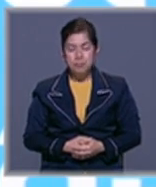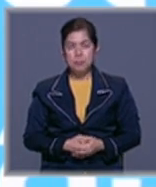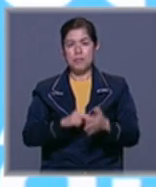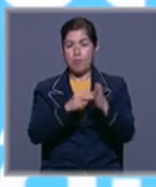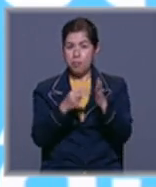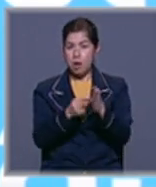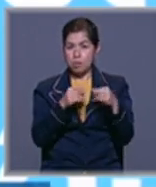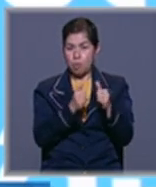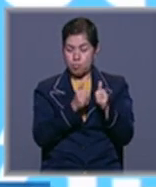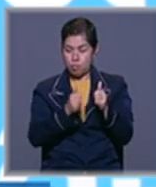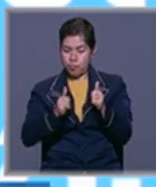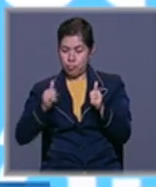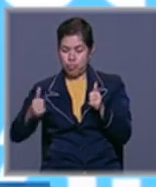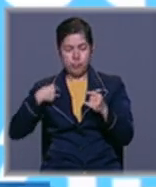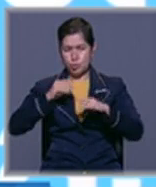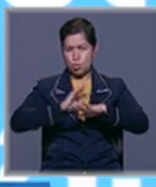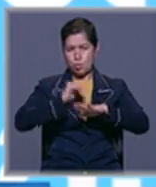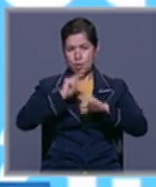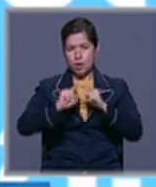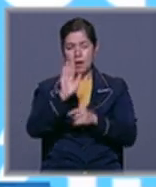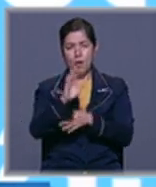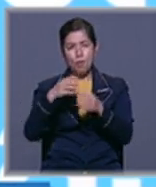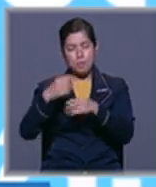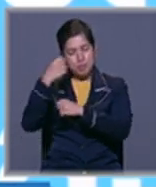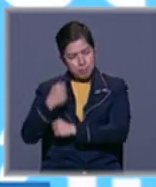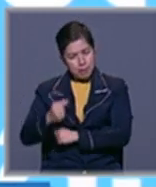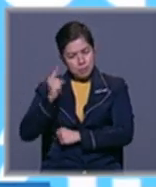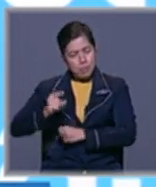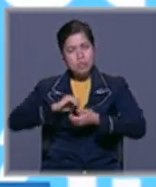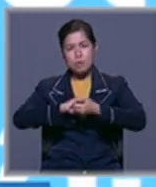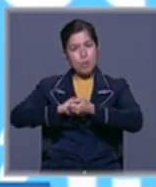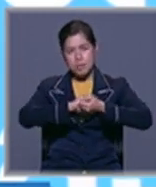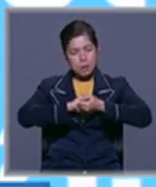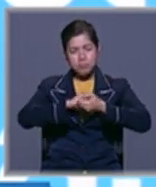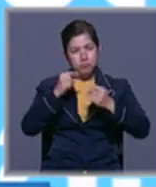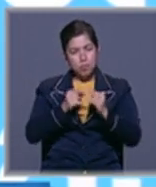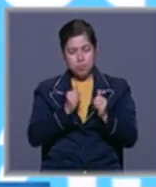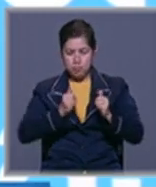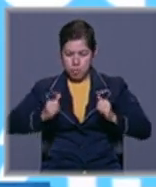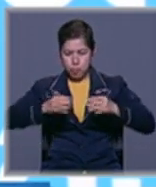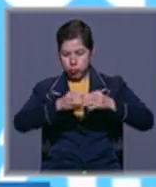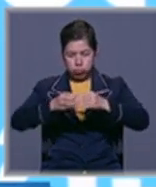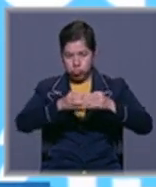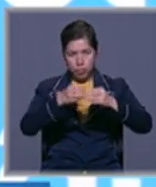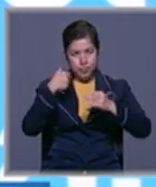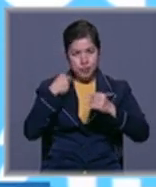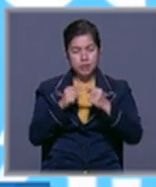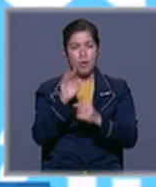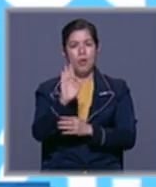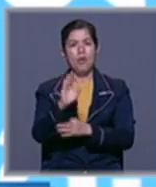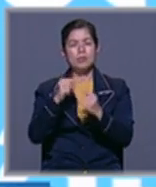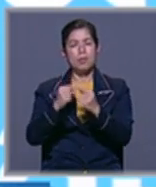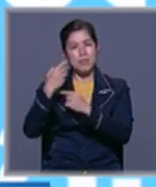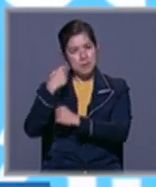โร่ทั้งหลายของพรรคประชาธิปัตย์ต้องมาร่วมไม้ร่วมมือจับมือกันเป็นทีมอเวนเจอร์ประชาธิปัตย์